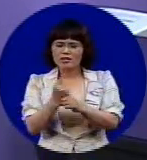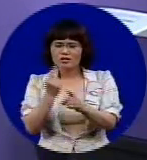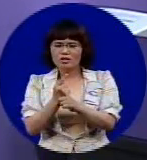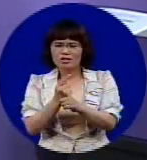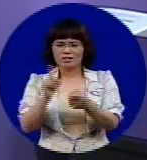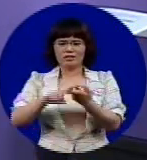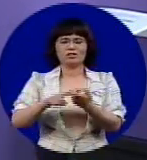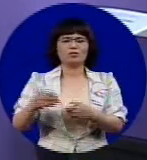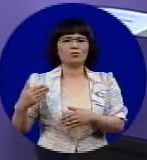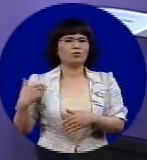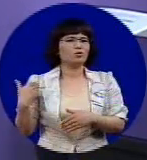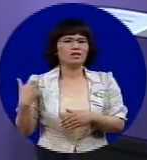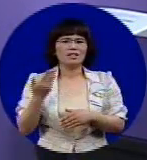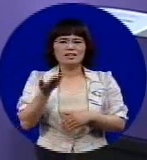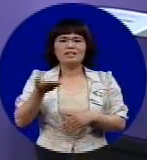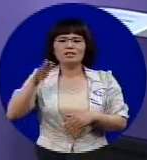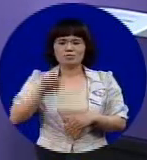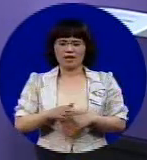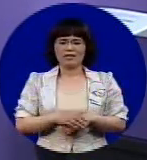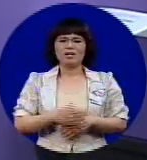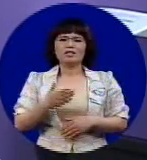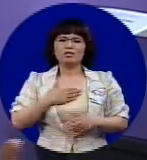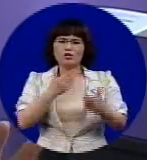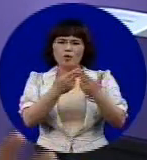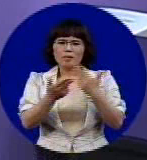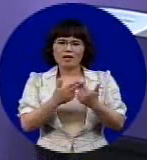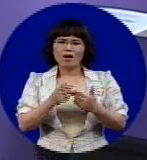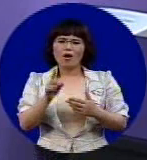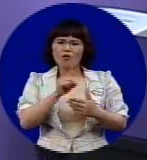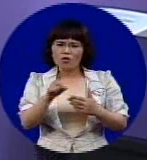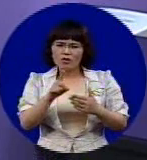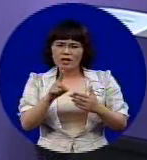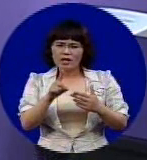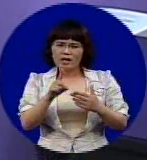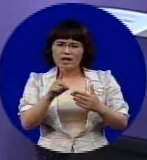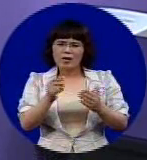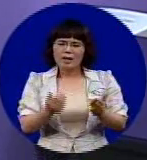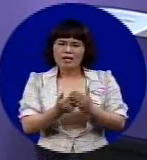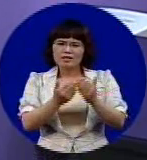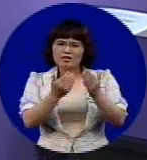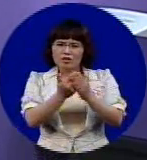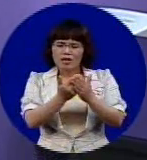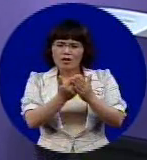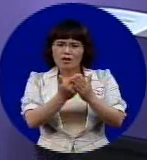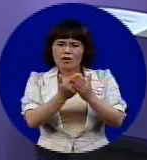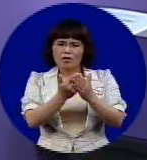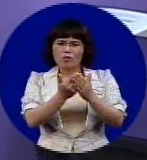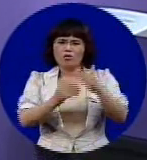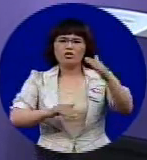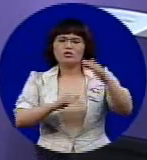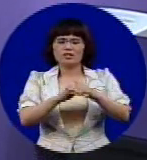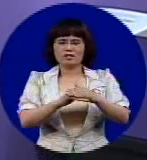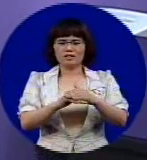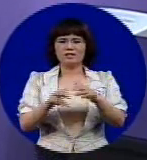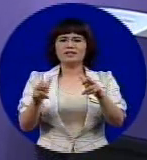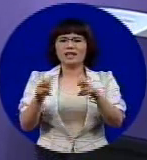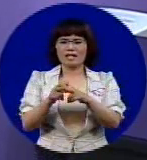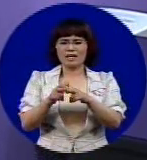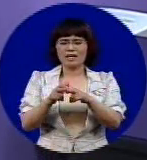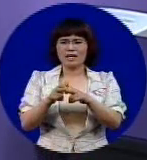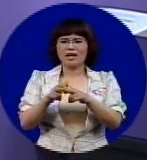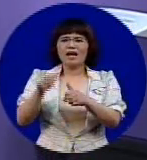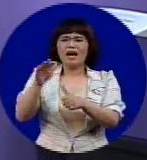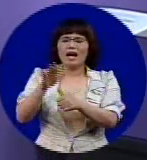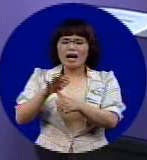모습으로 바뀌어갈지는 모르겠어요. 저희 모습이 어떻게 만들어져 갈지는 장애 가정과 아이들